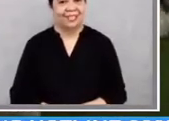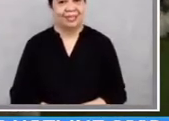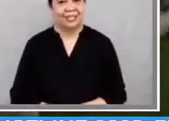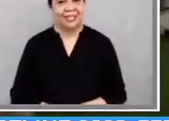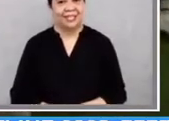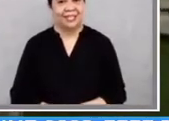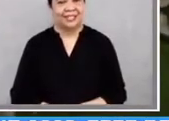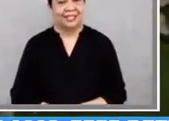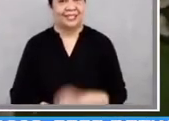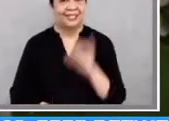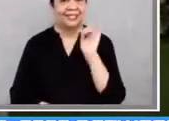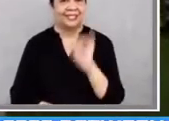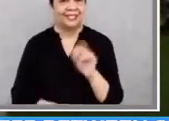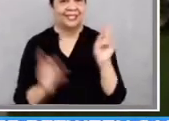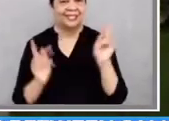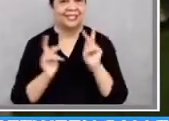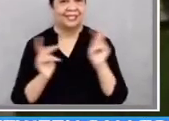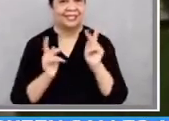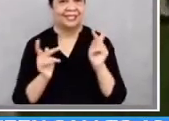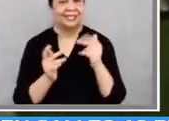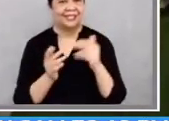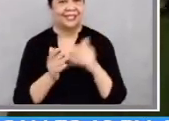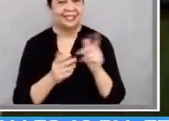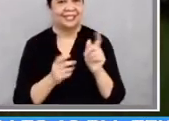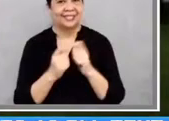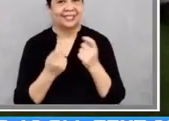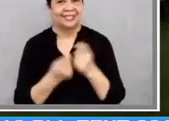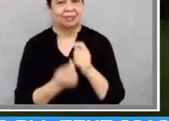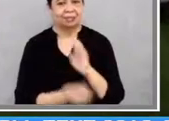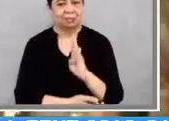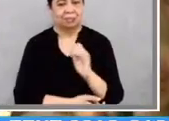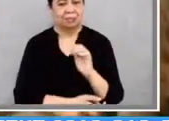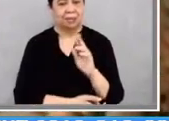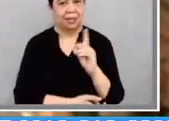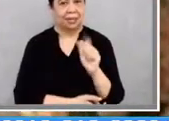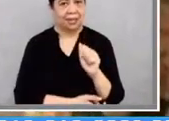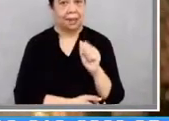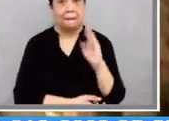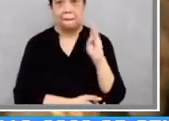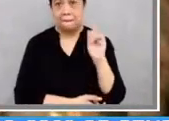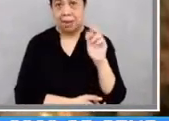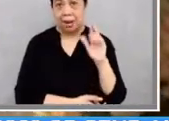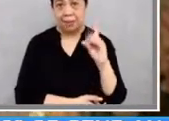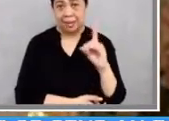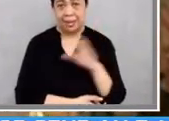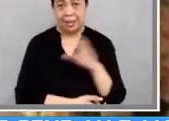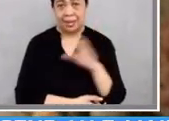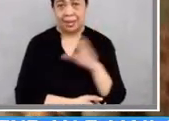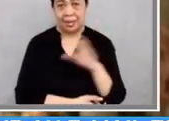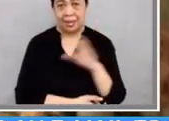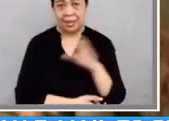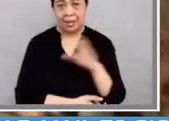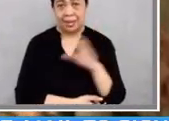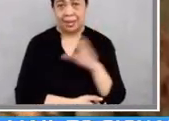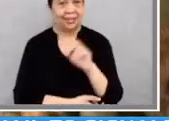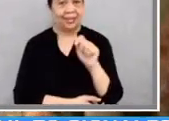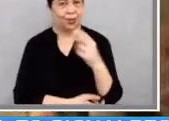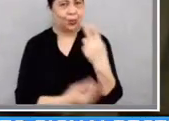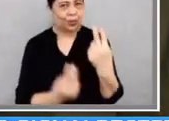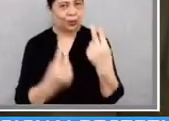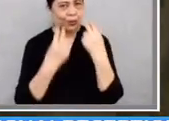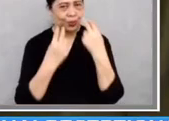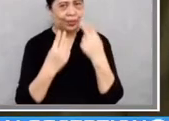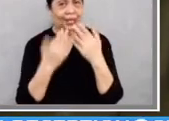Yan ang pakilig na reenactment ng Team Barda ni na Barbie Forteza at David Licauco sa The Way You Look At Me Thanksgiving